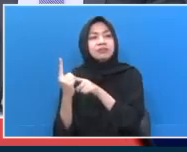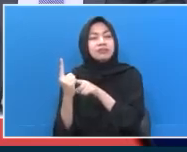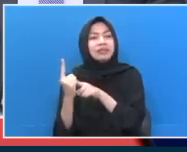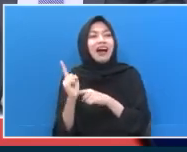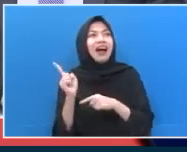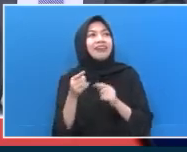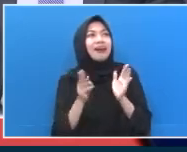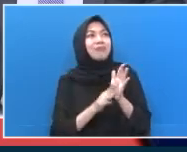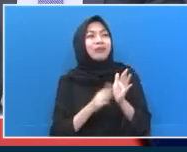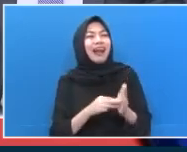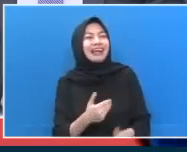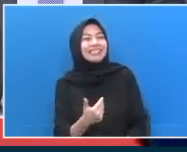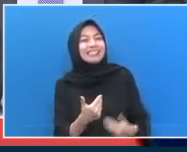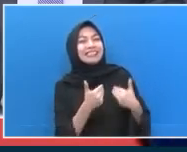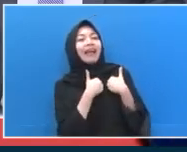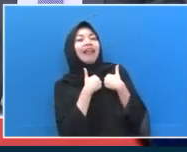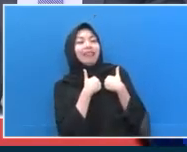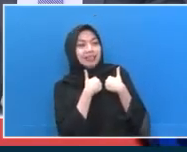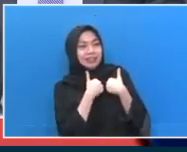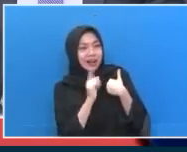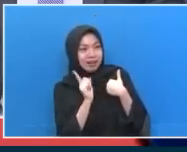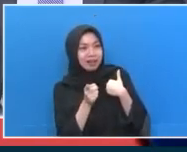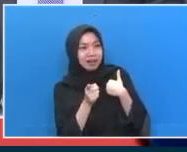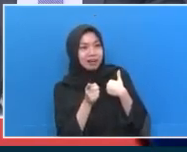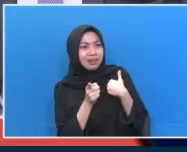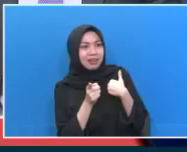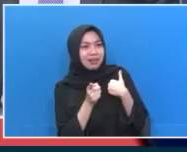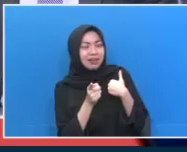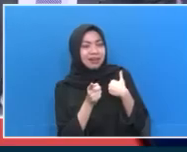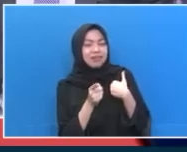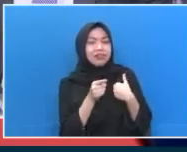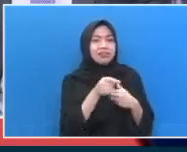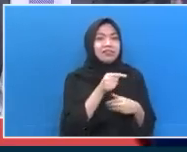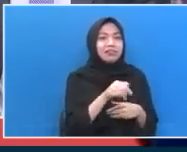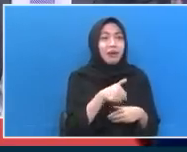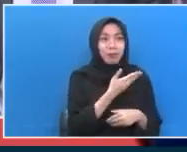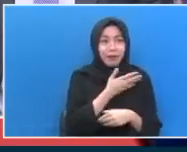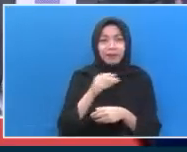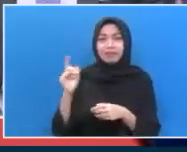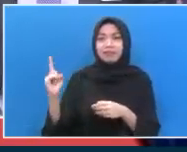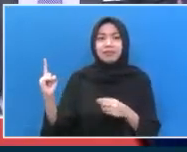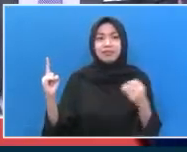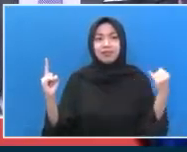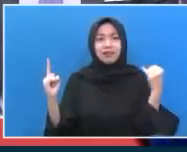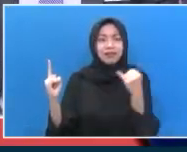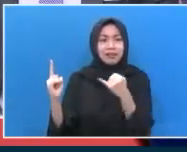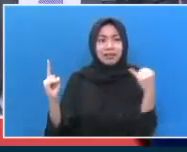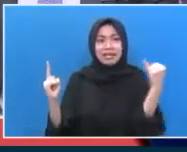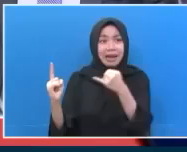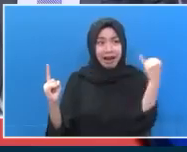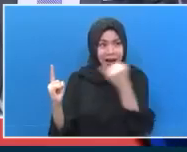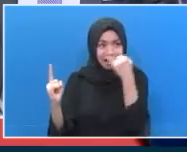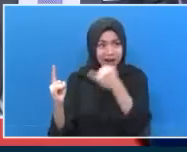sakit hati ya sakit hati atas hinaan yang diterima oleh pelaku dari